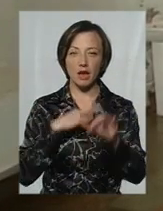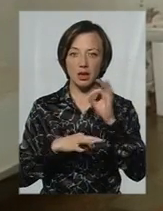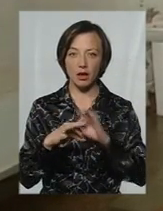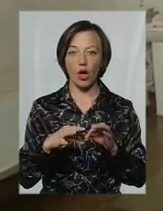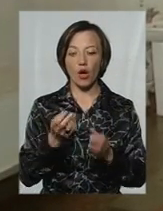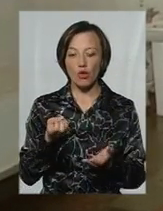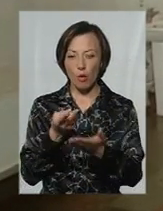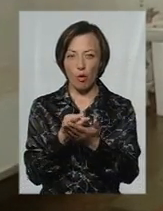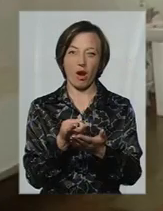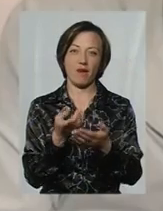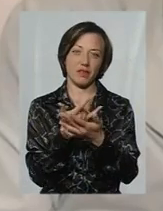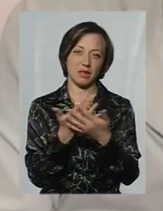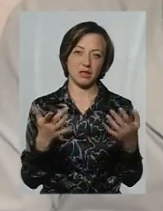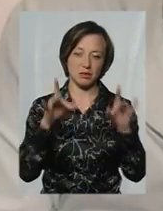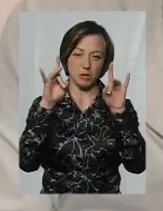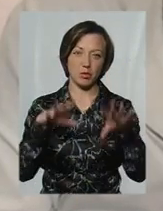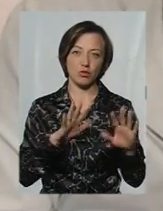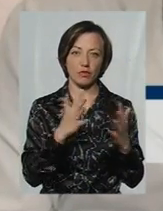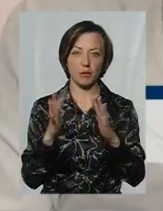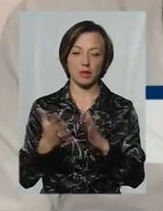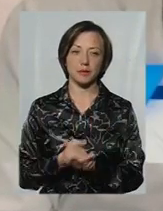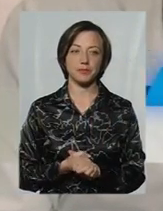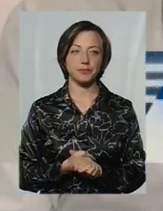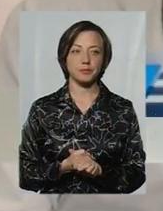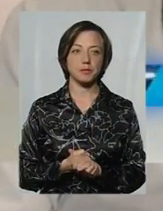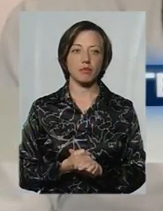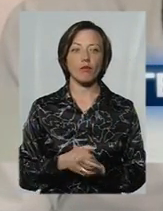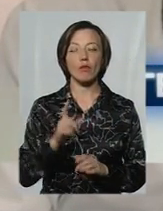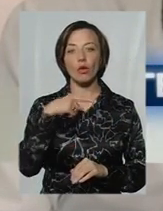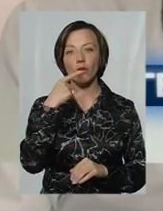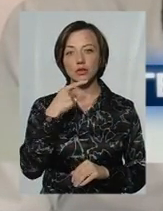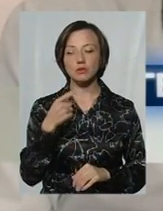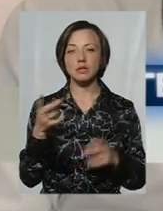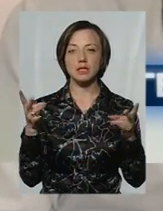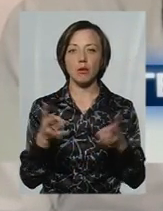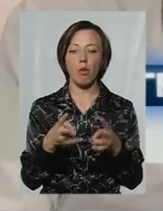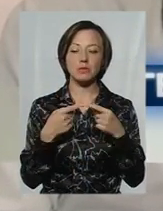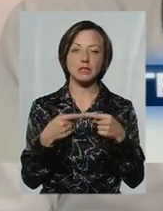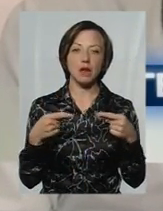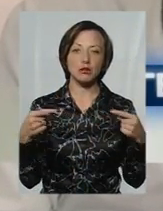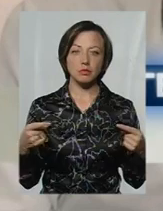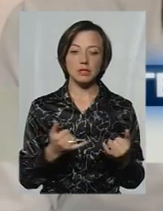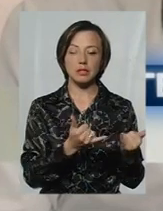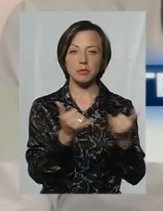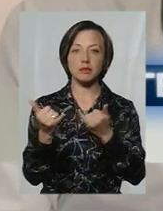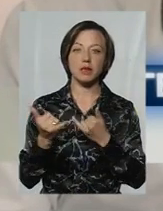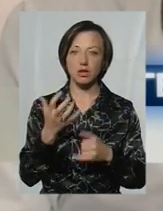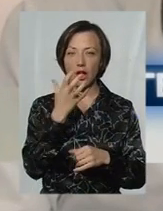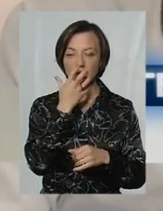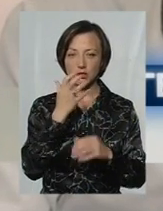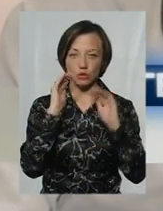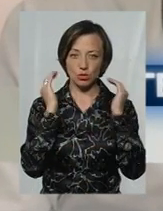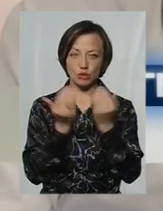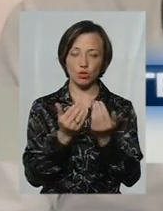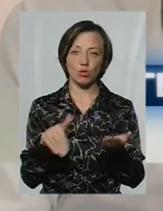та непередбачувані випадки. Скоріше всього, що мова була йшла про те, що потрібно було засоби для забезпечення анестезіологічної